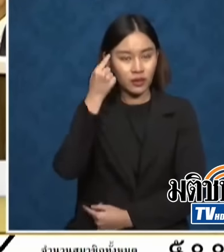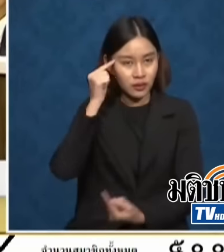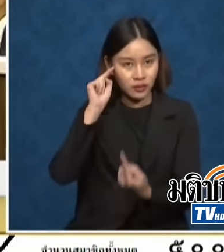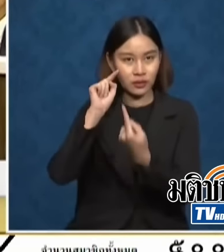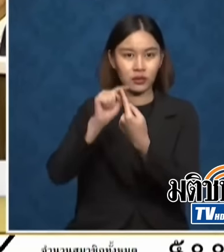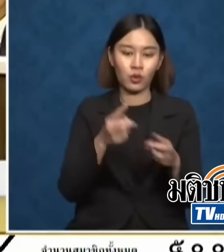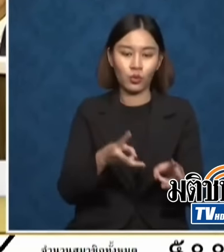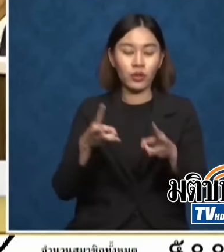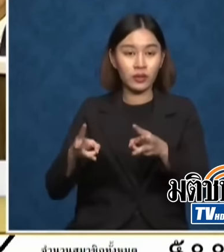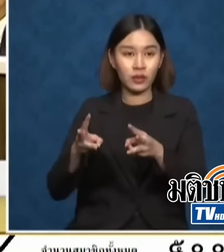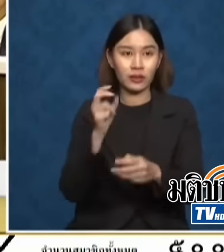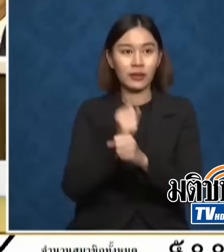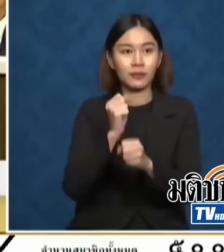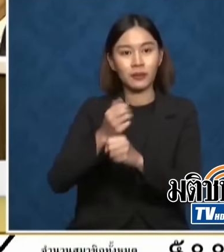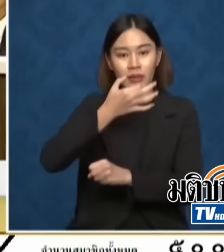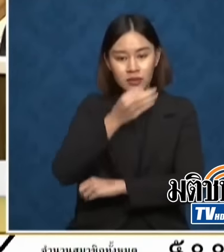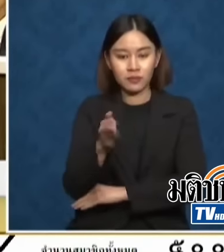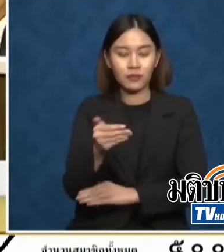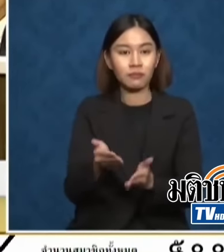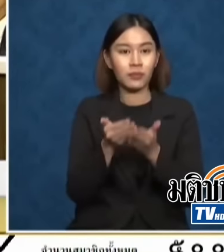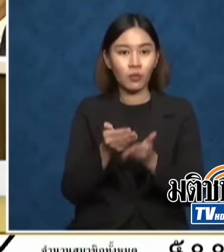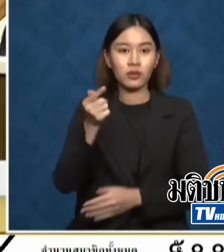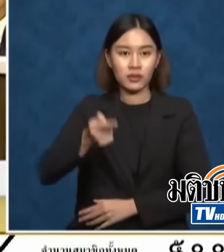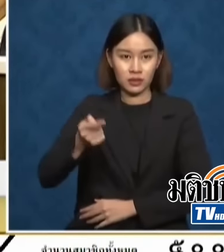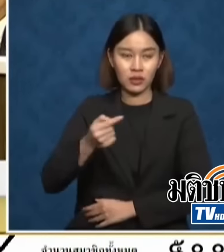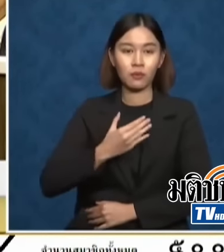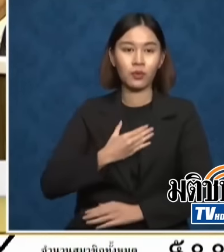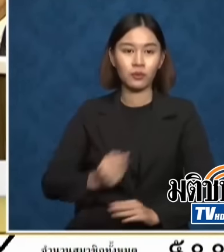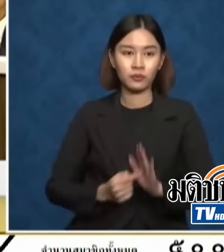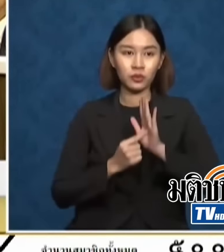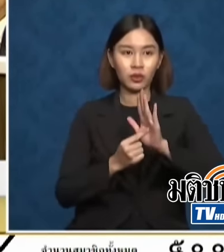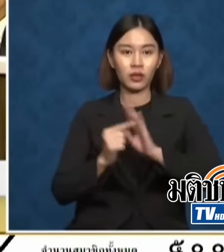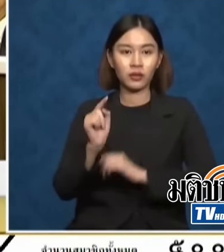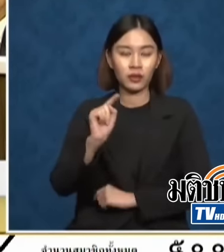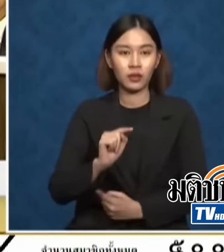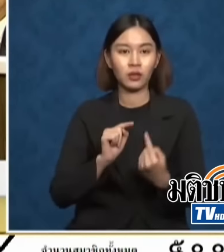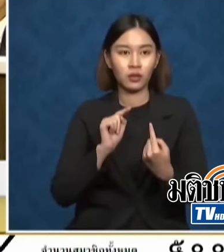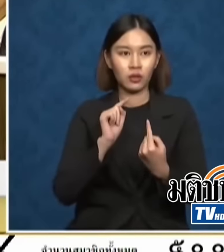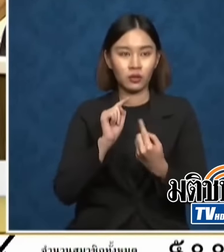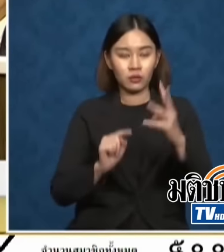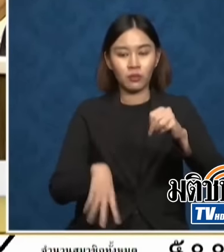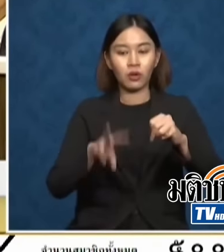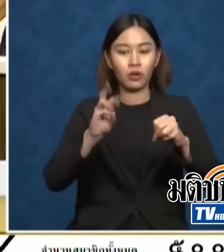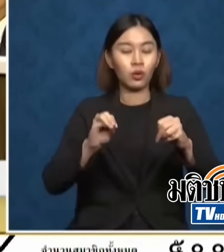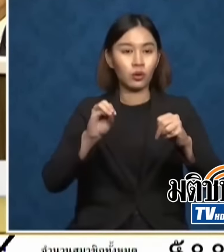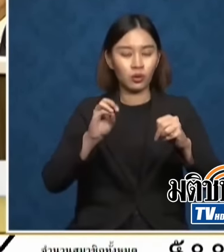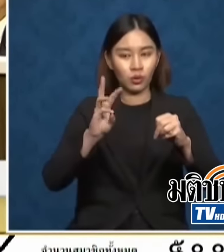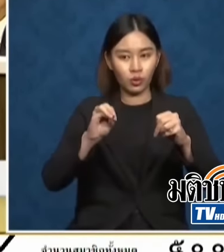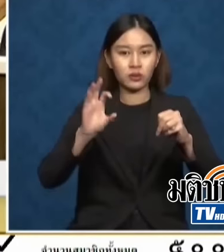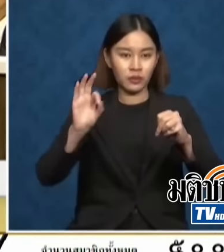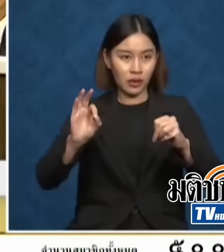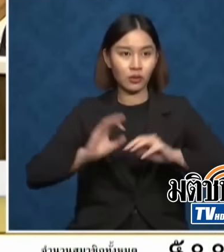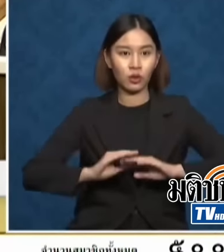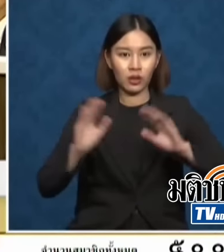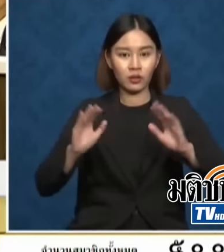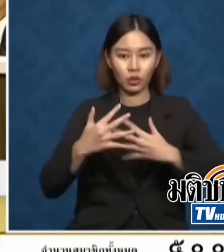งถึงวิถีการทำประมงจริงๆผมยกตัวอย่างก็คือเช่นมาตรา69ผ่อนปรนให้ใช้อว